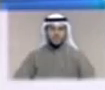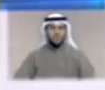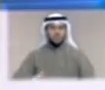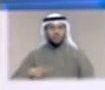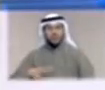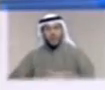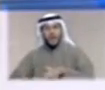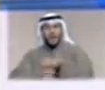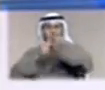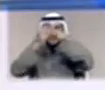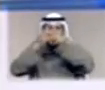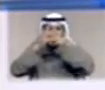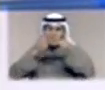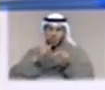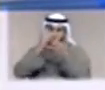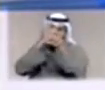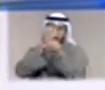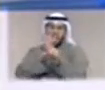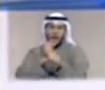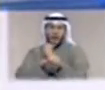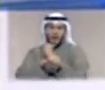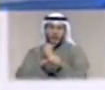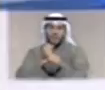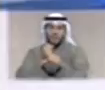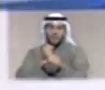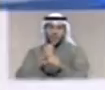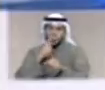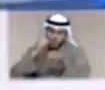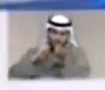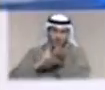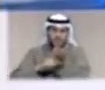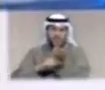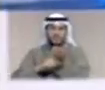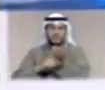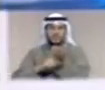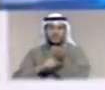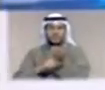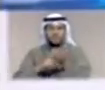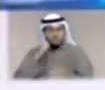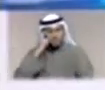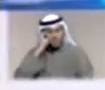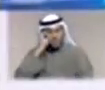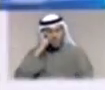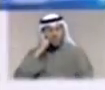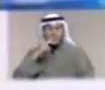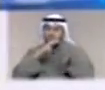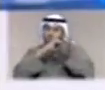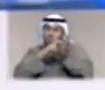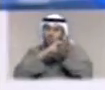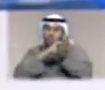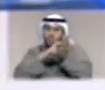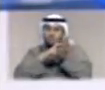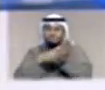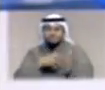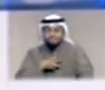أكد حضرة صاحب السمو أمير البلاد الشيخ صباح الأحمد الجابر الصباح حفظه الله ورعاه أن المأساة الإنسانية في سوريا لن